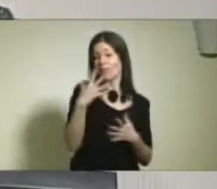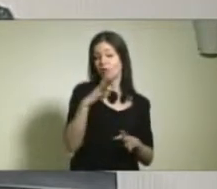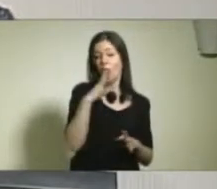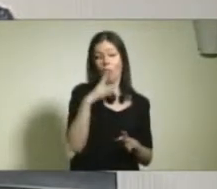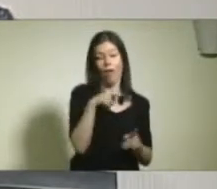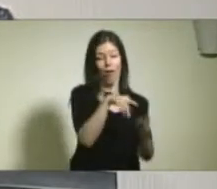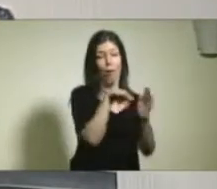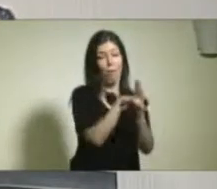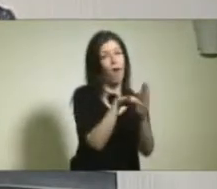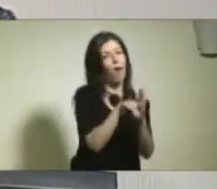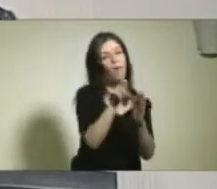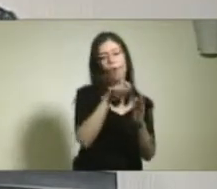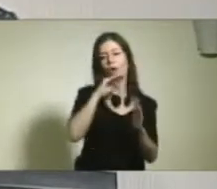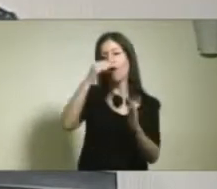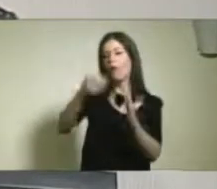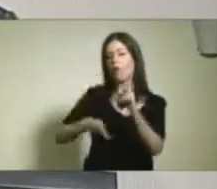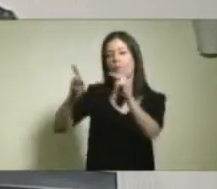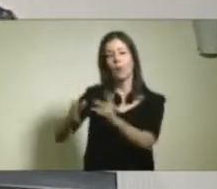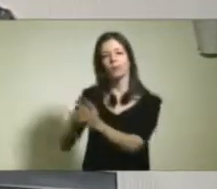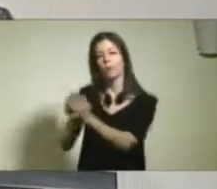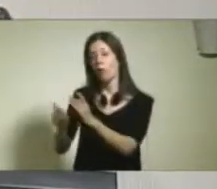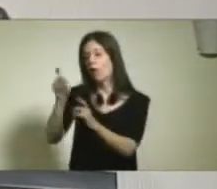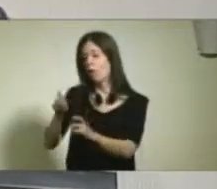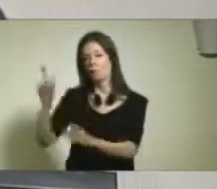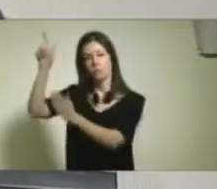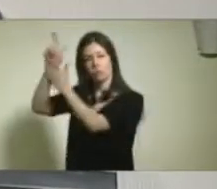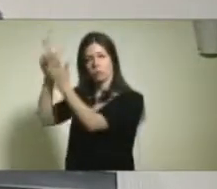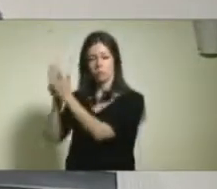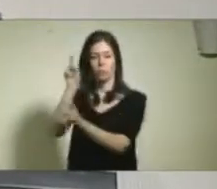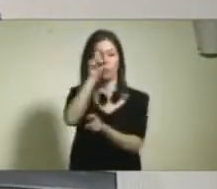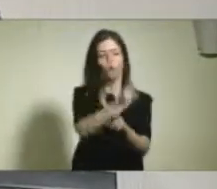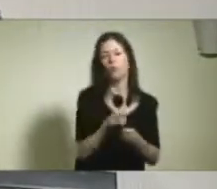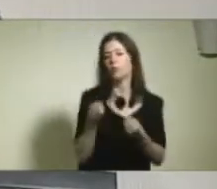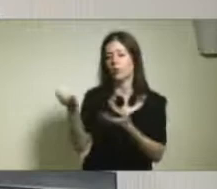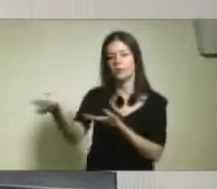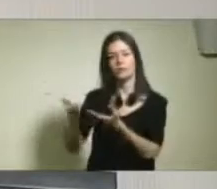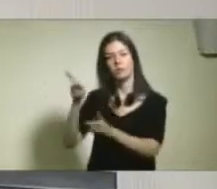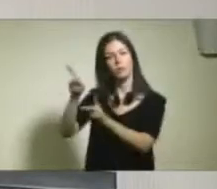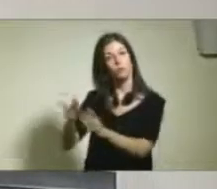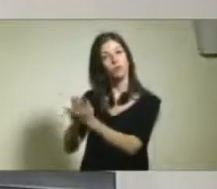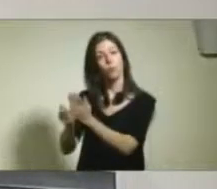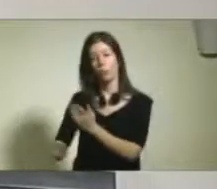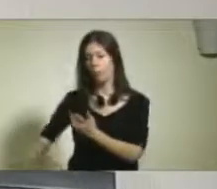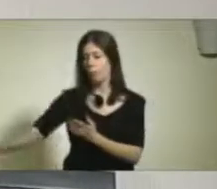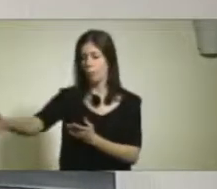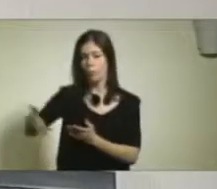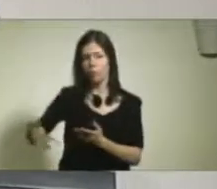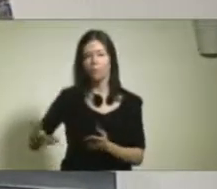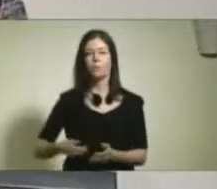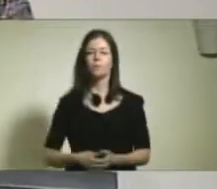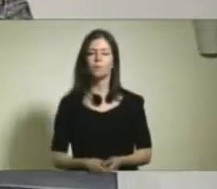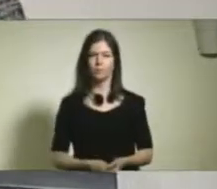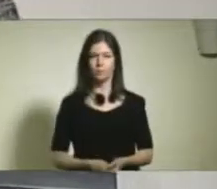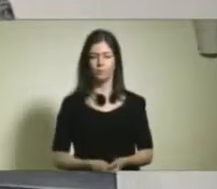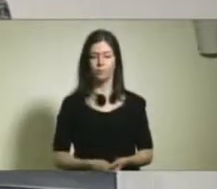en obligation de fournir un service aux plus démunis. Donc on est la banque